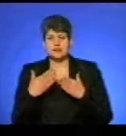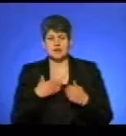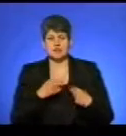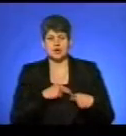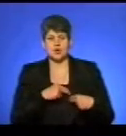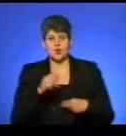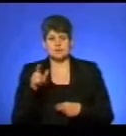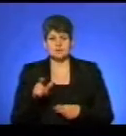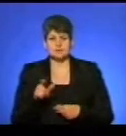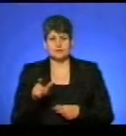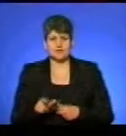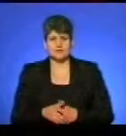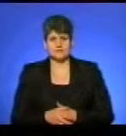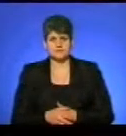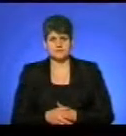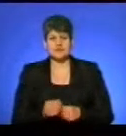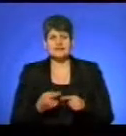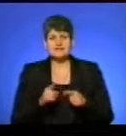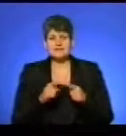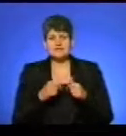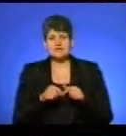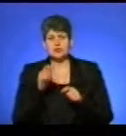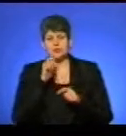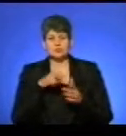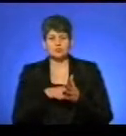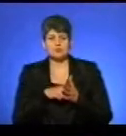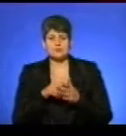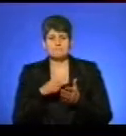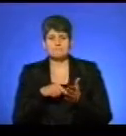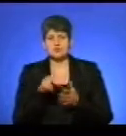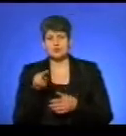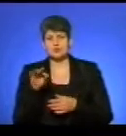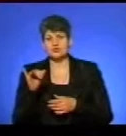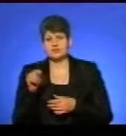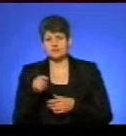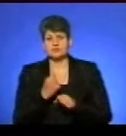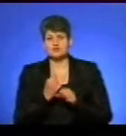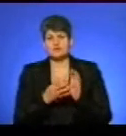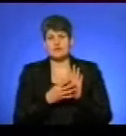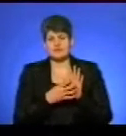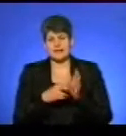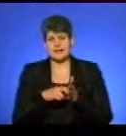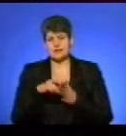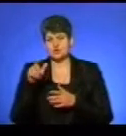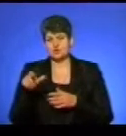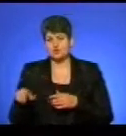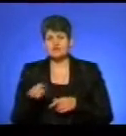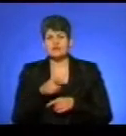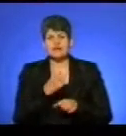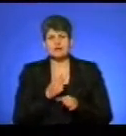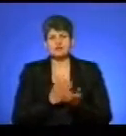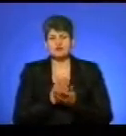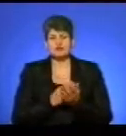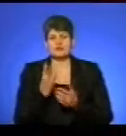Соломія Струс. Це відділення Укрпошти у місті Почаїв. Тут працює 9 листонож. Вони обслуговують майже